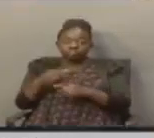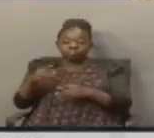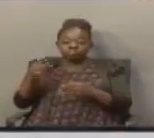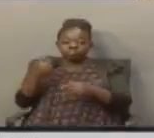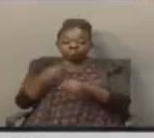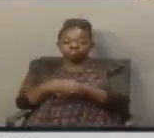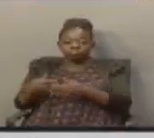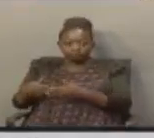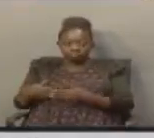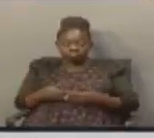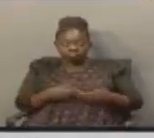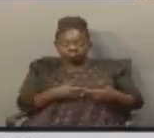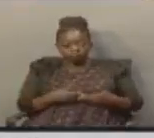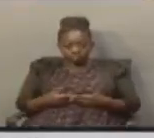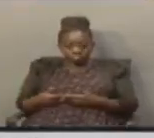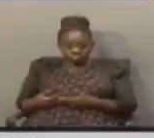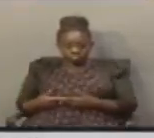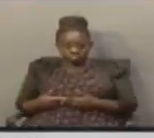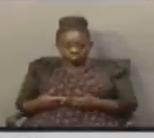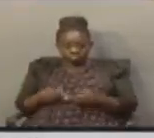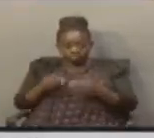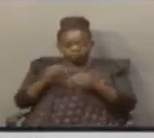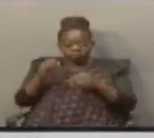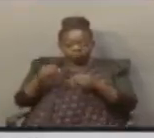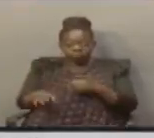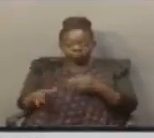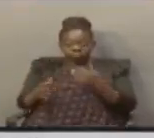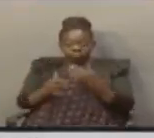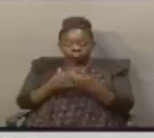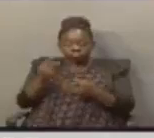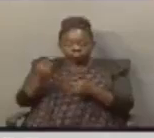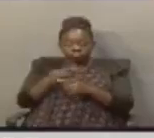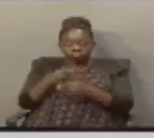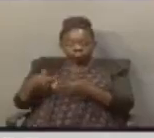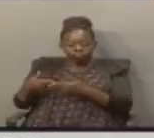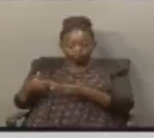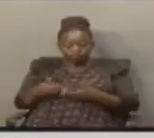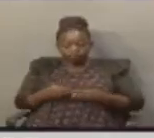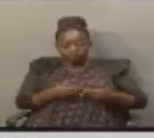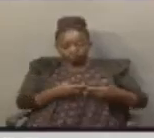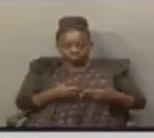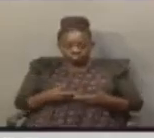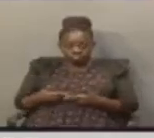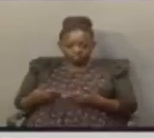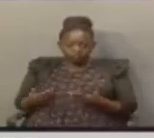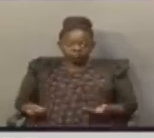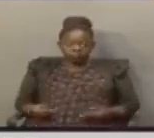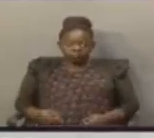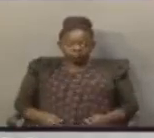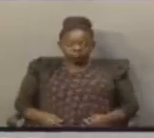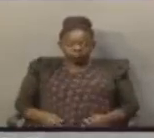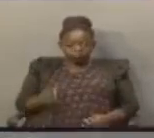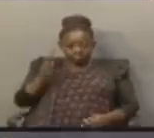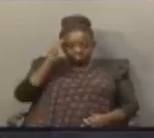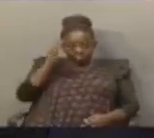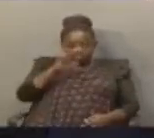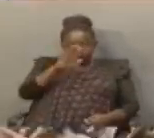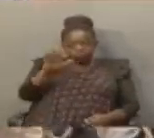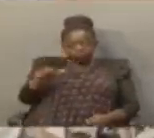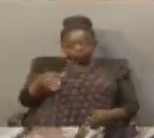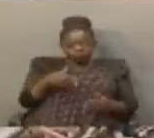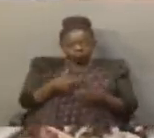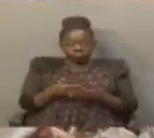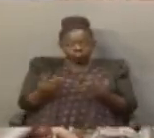buwere. Omwana oyo ne muweerera okuva mu baby top middle nga amasomero bazigenda